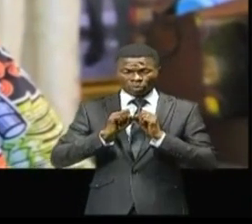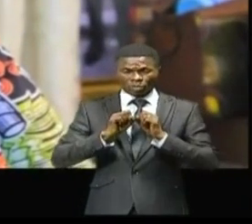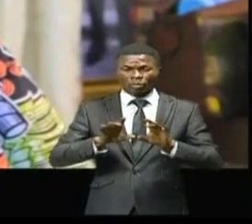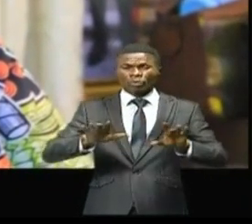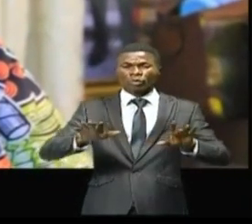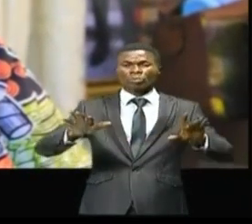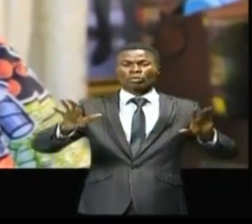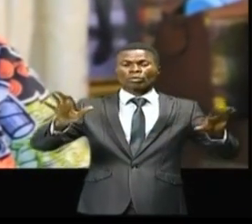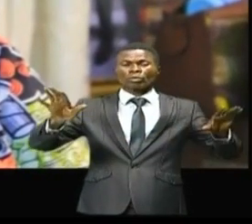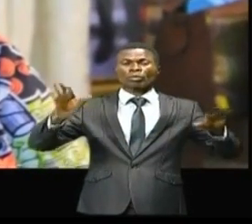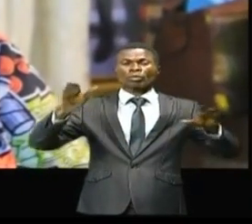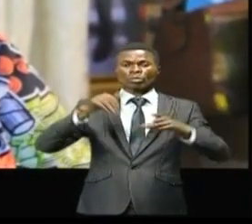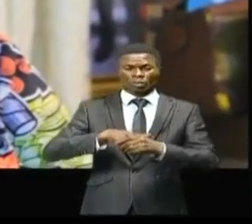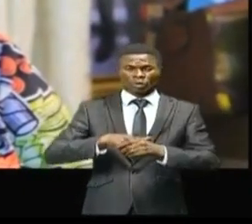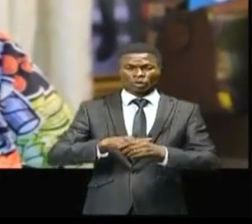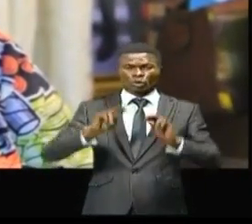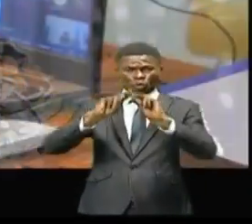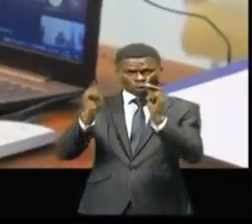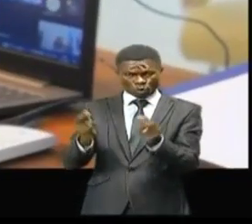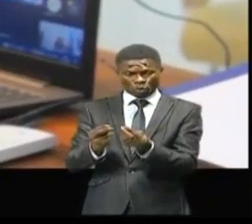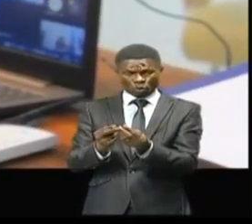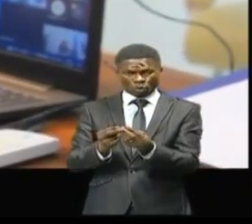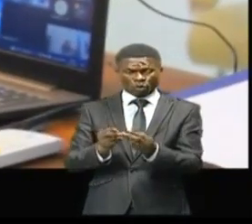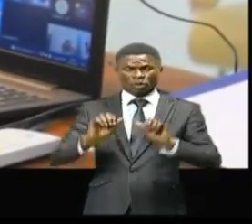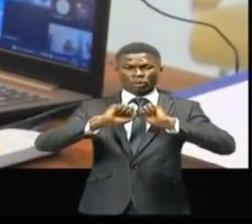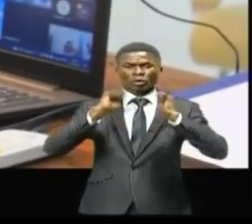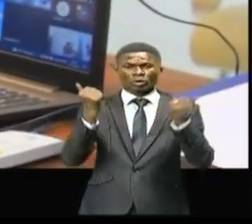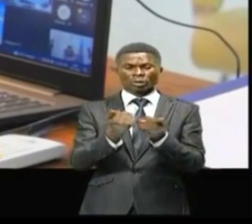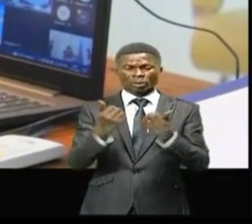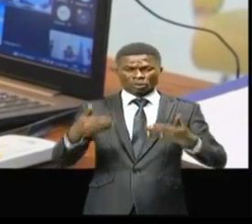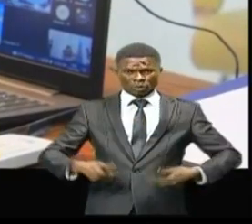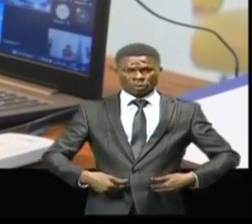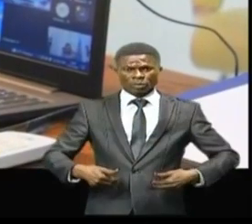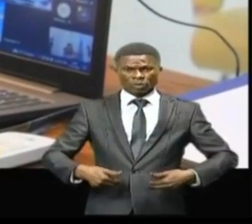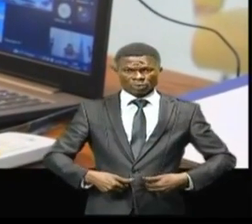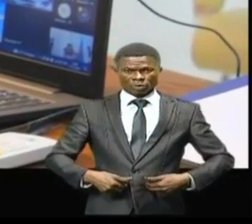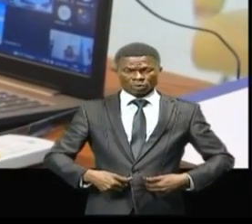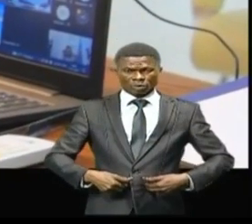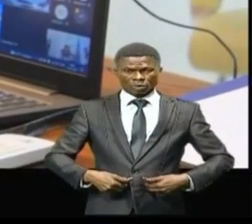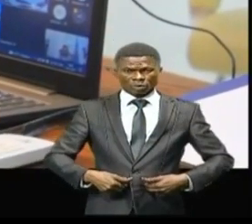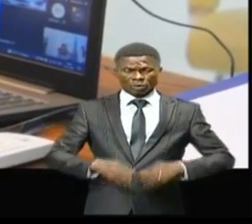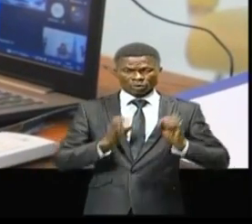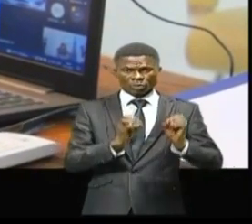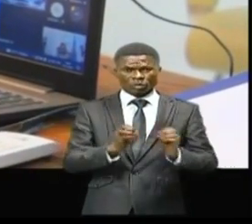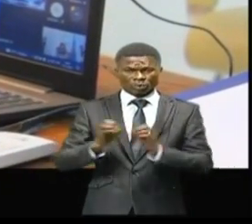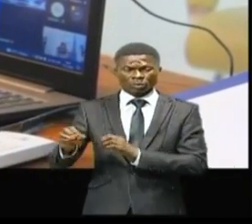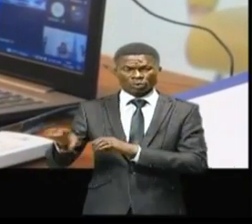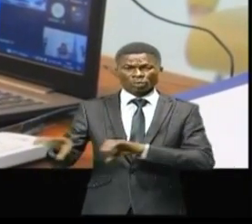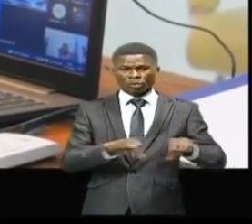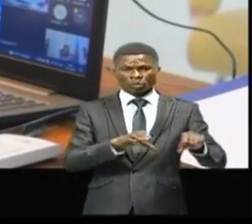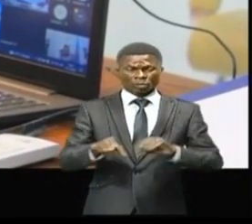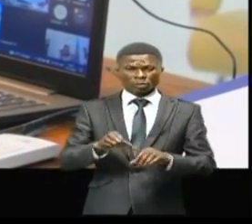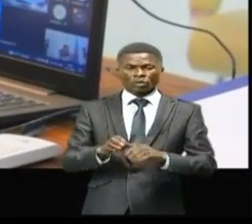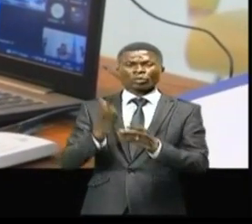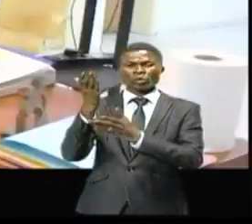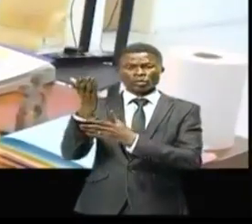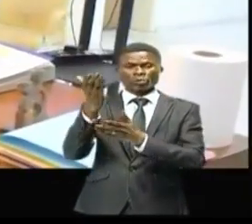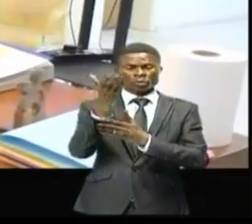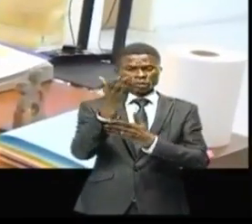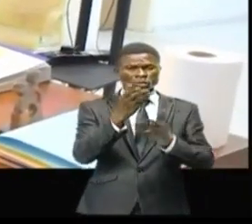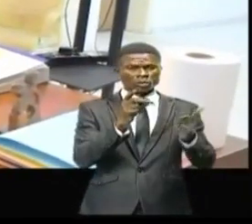à travers quelques mouvements et associations des jeunes par l'organisation des activités des plaidoyer